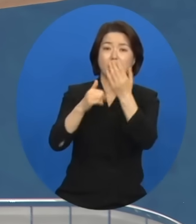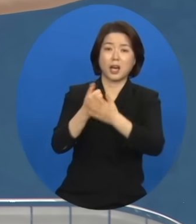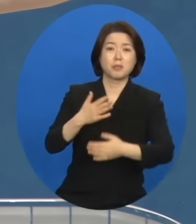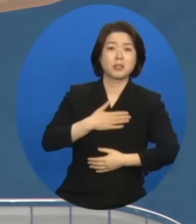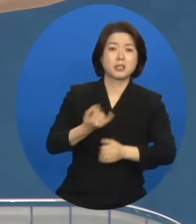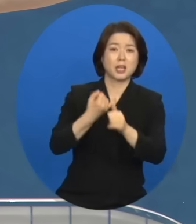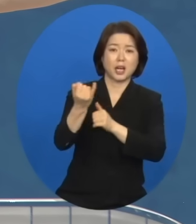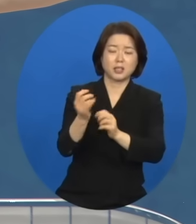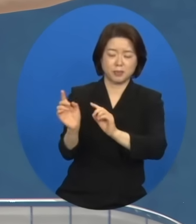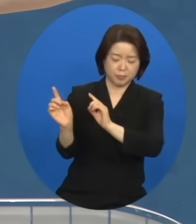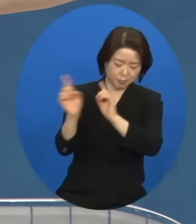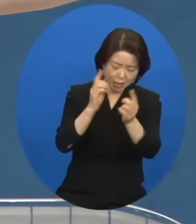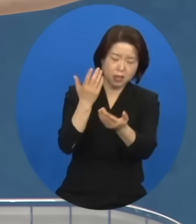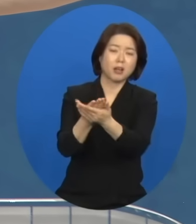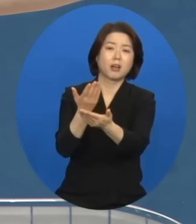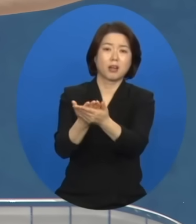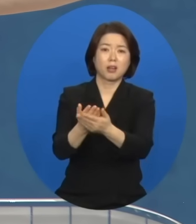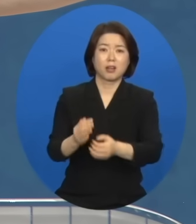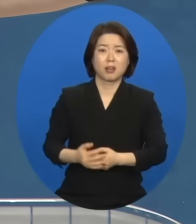아내를 살려주십시오.